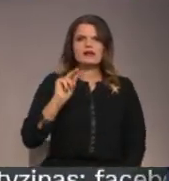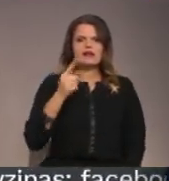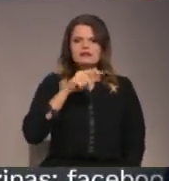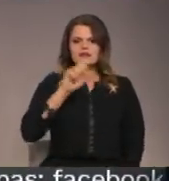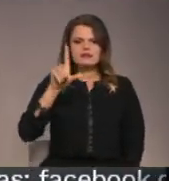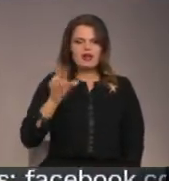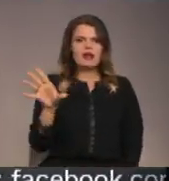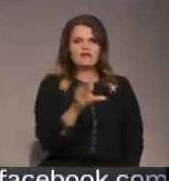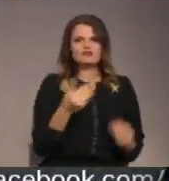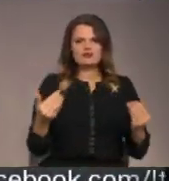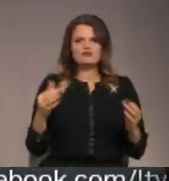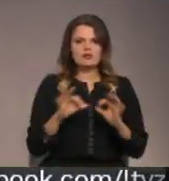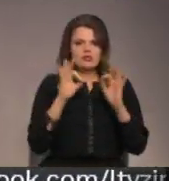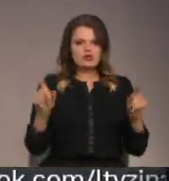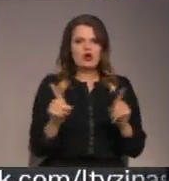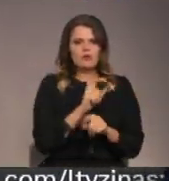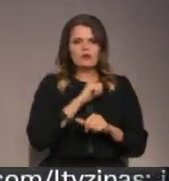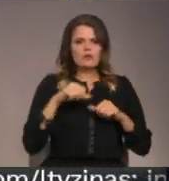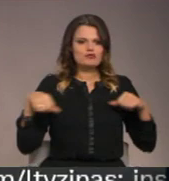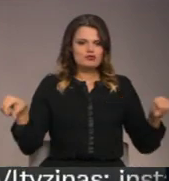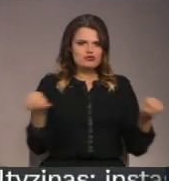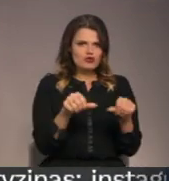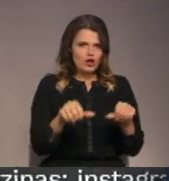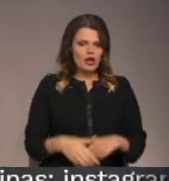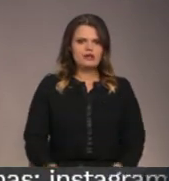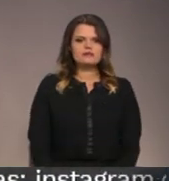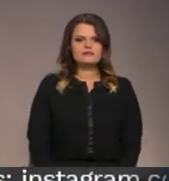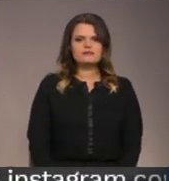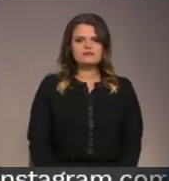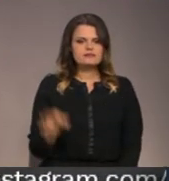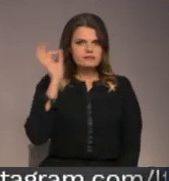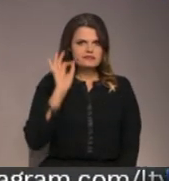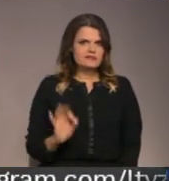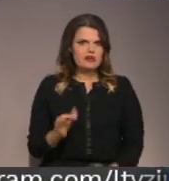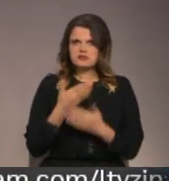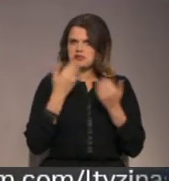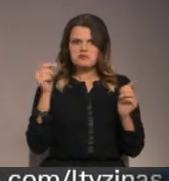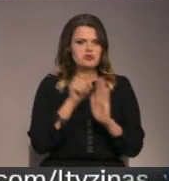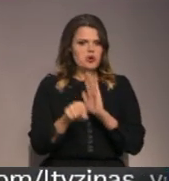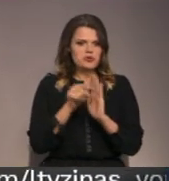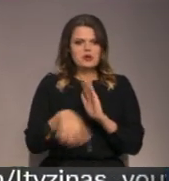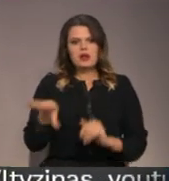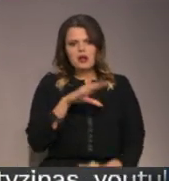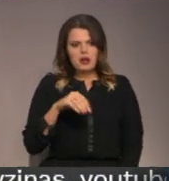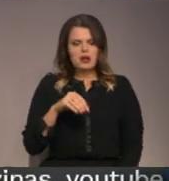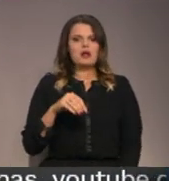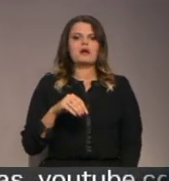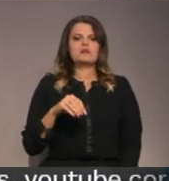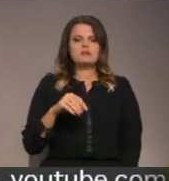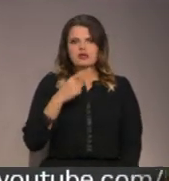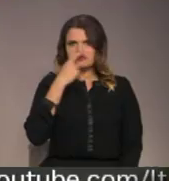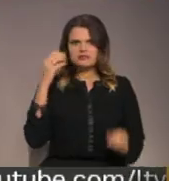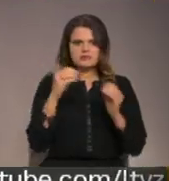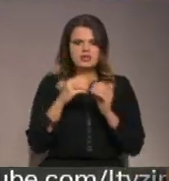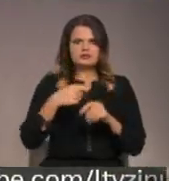Viņiem visiem no šodienas jāatrodas pašizolācijā. Vācijā pat nebija kontroles. Mēs laidām uz 110 stundā tieši